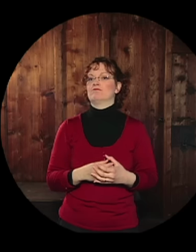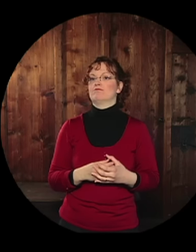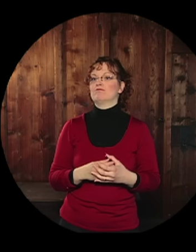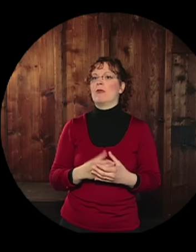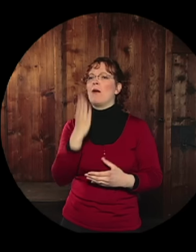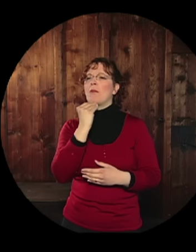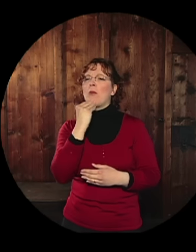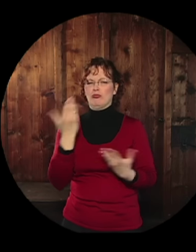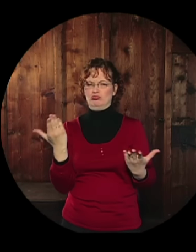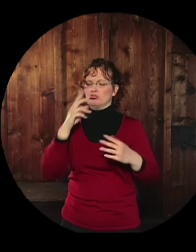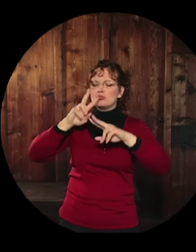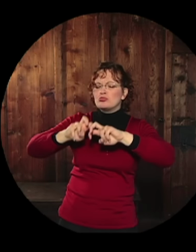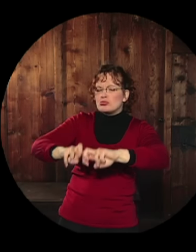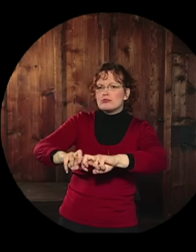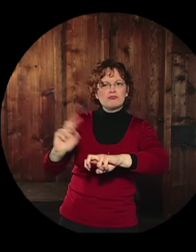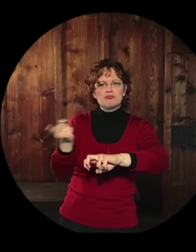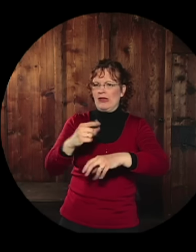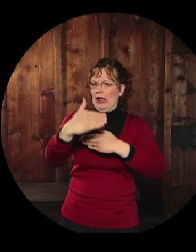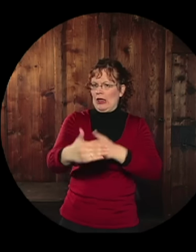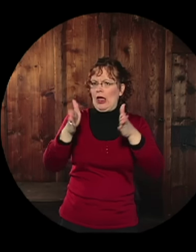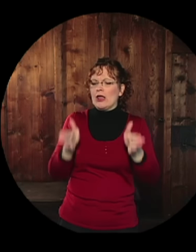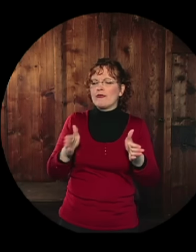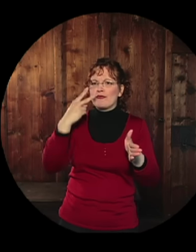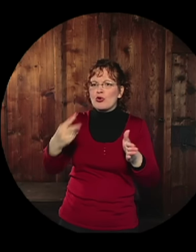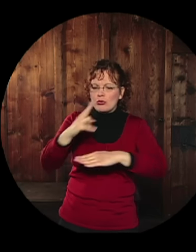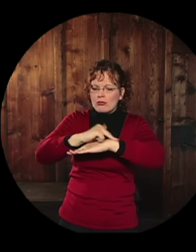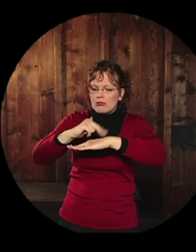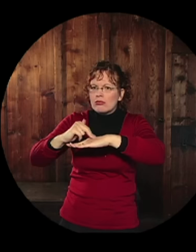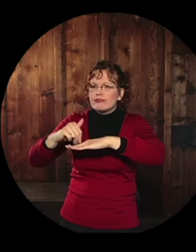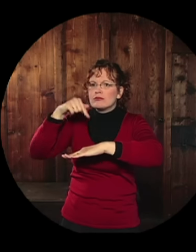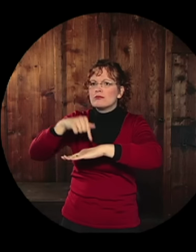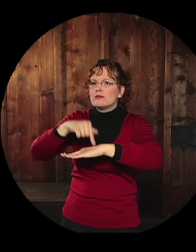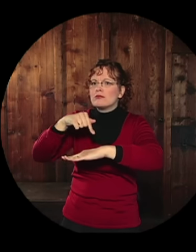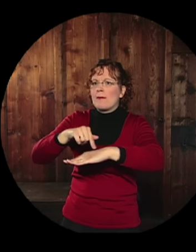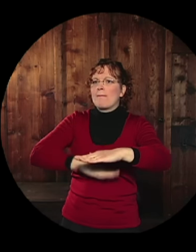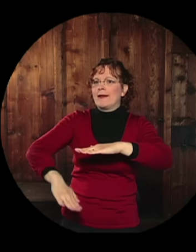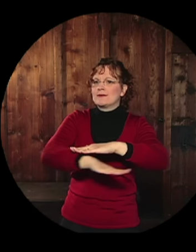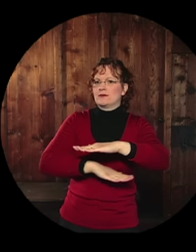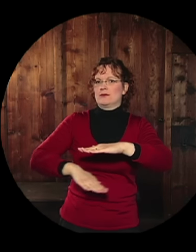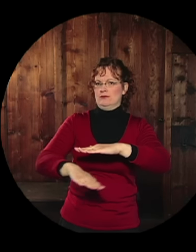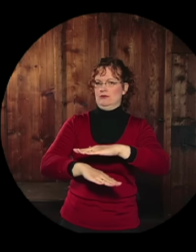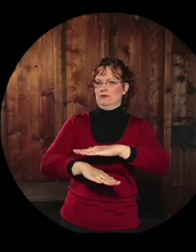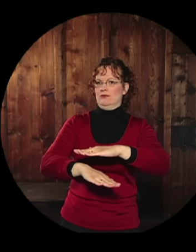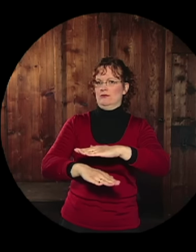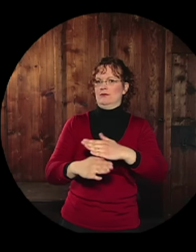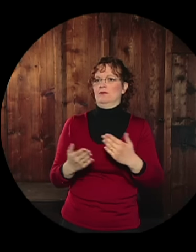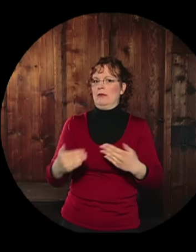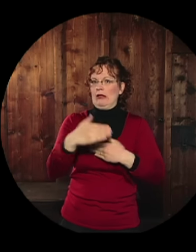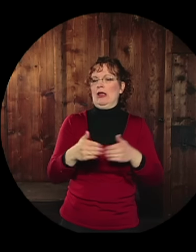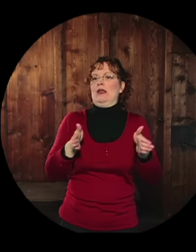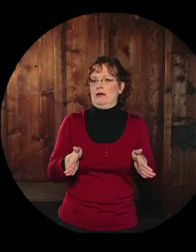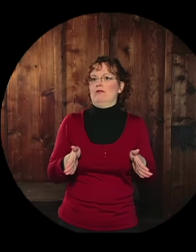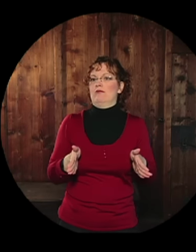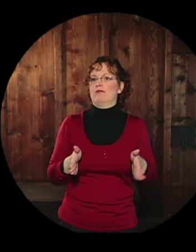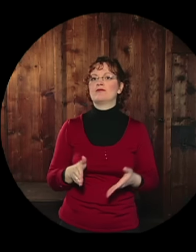sur la base d'archives non fondée que le donjon d'origine était rond. Bodo et Barthes le restaurent carré à partir